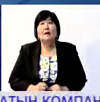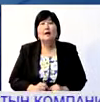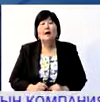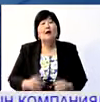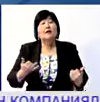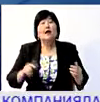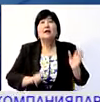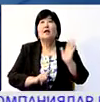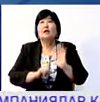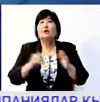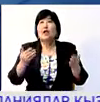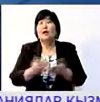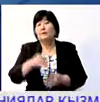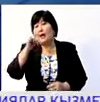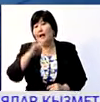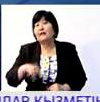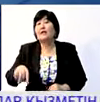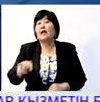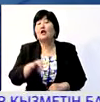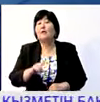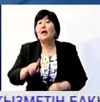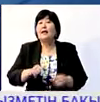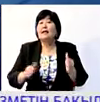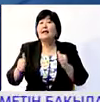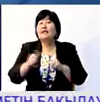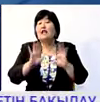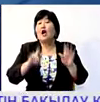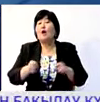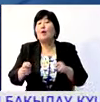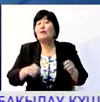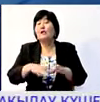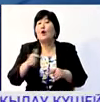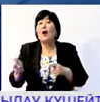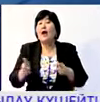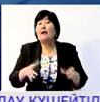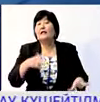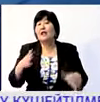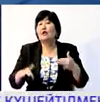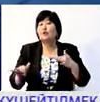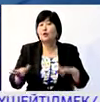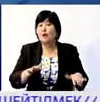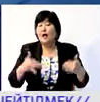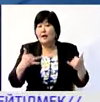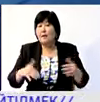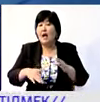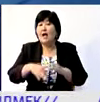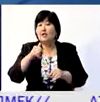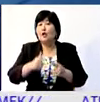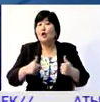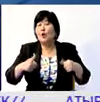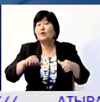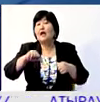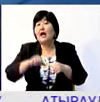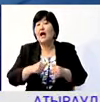Жаңа ғана келіп түскен ақпар, Қазақстан Республикасының кезектен тыс президент сайлауына әзірлік қызу жүруде. Бүгінде сайлау учаскелері